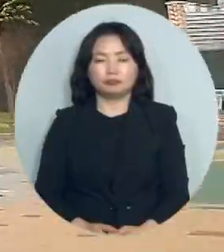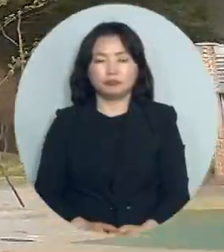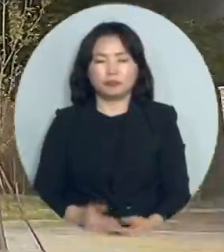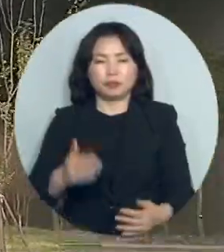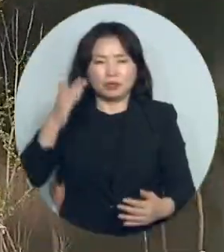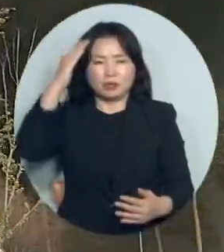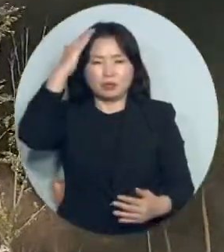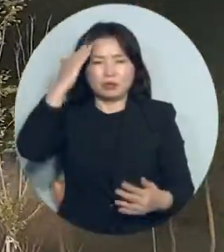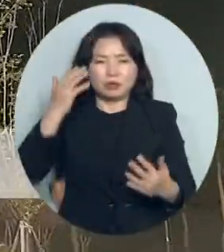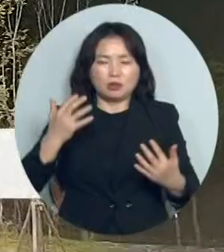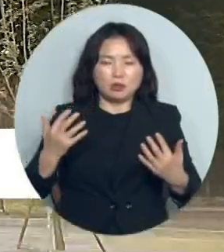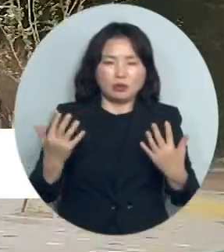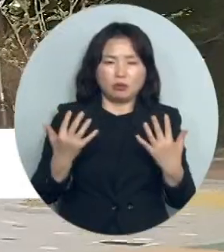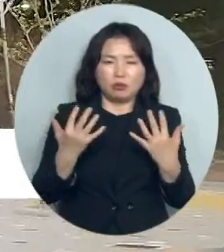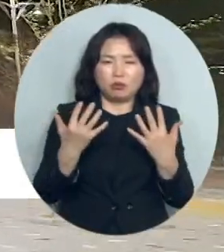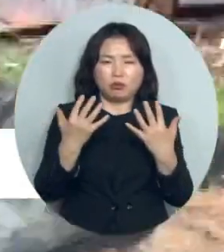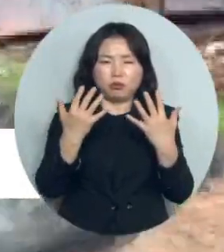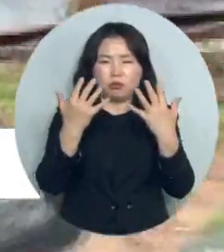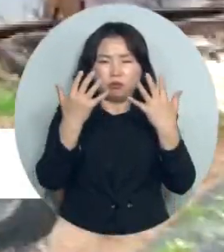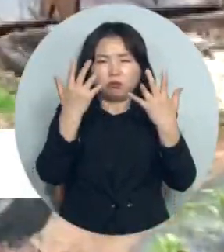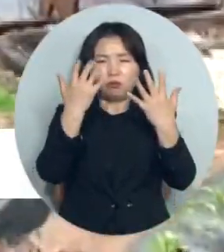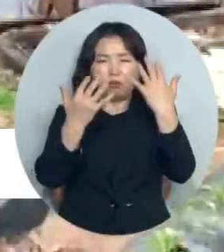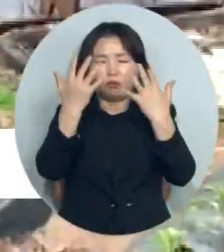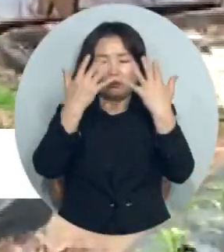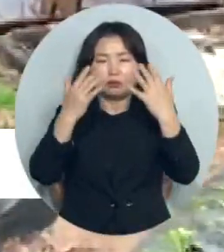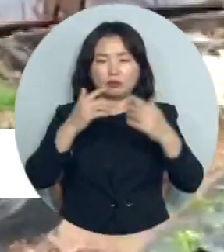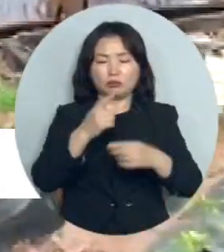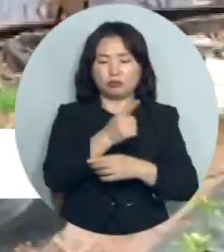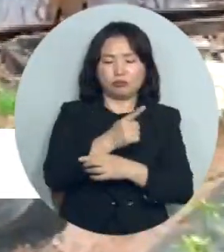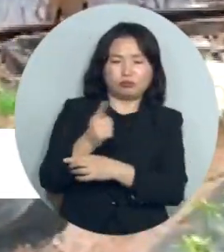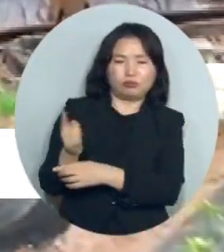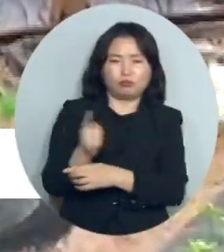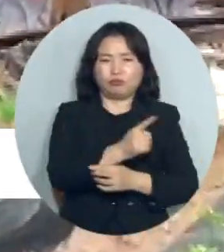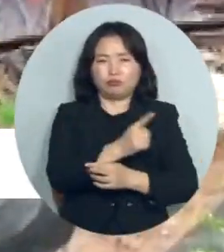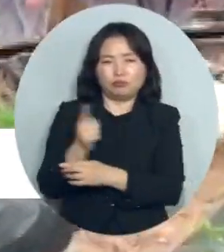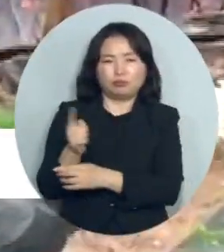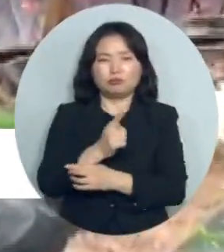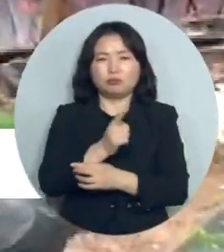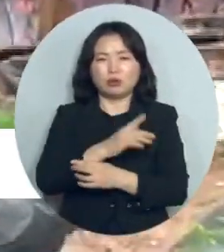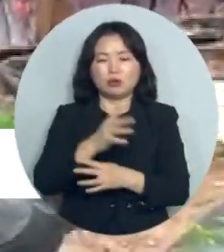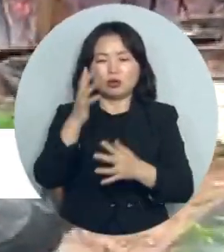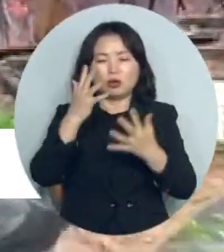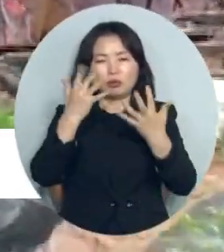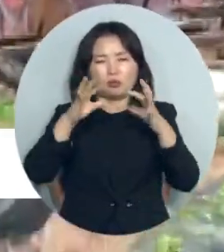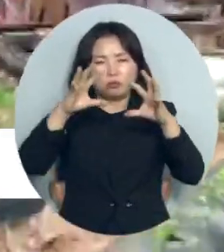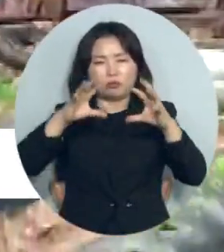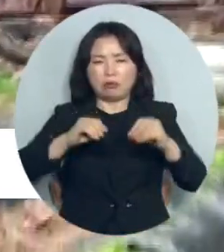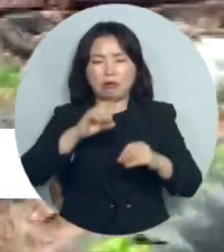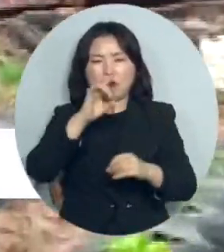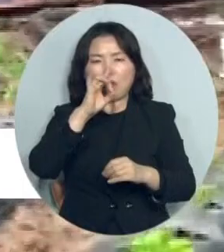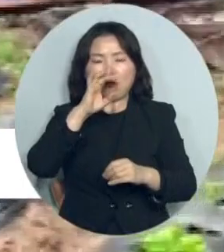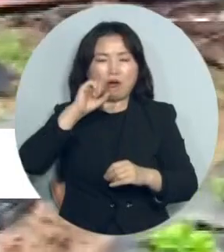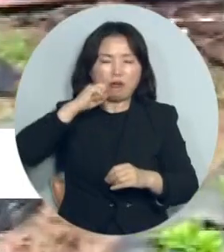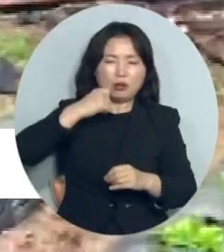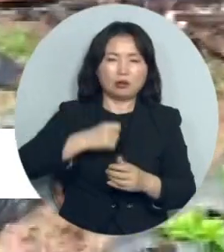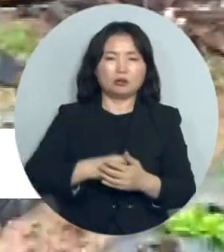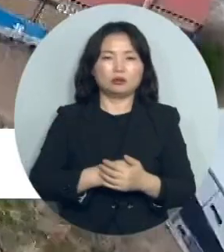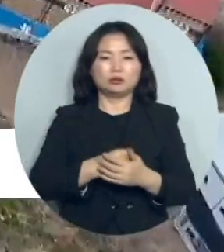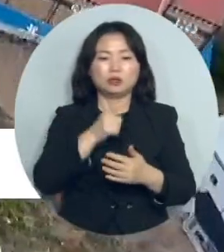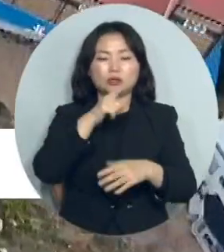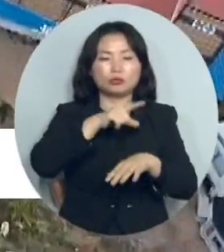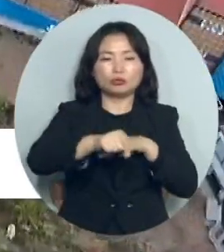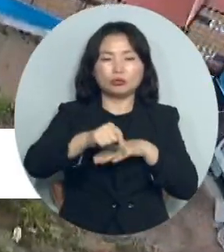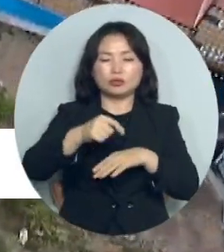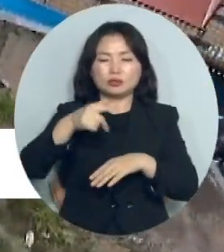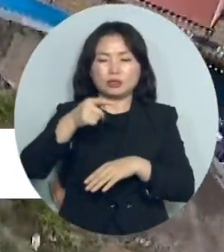시커먼 연기 기둥이 쉴세 없이 퍼져 나갑니다 후반대 원 의 물을 뿌려 보지만 불길이 쉽게 잦아들지 않습니다 달성군